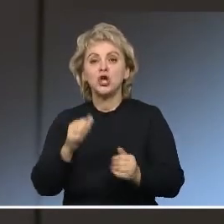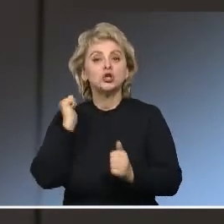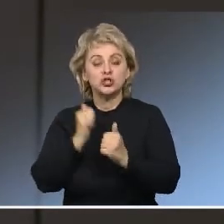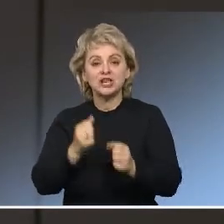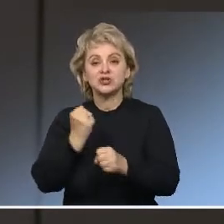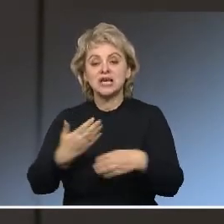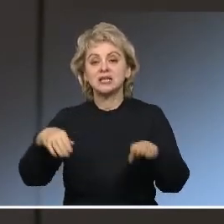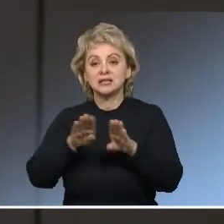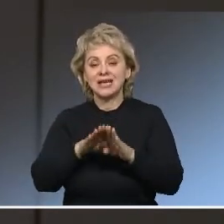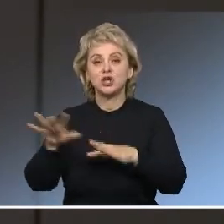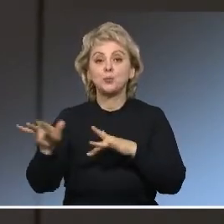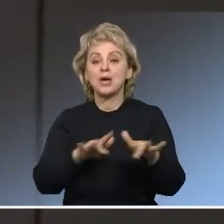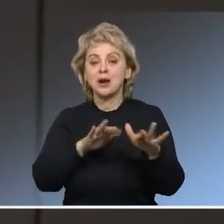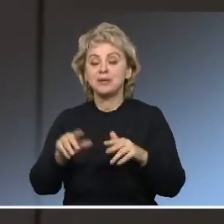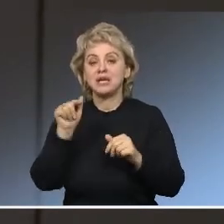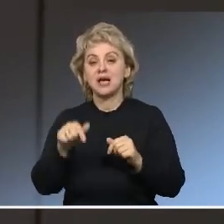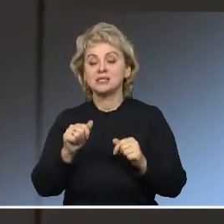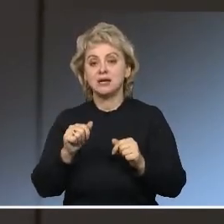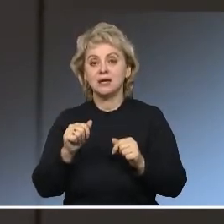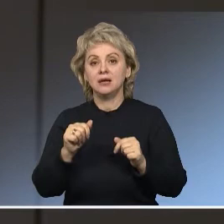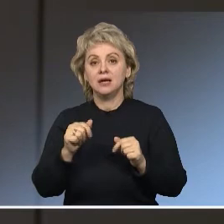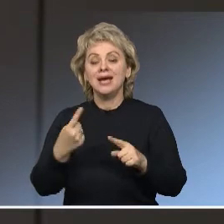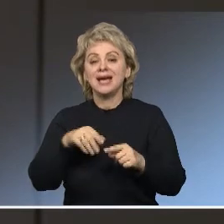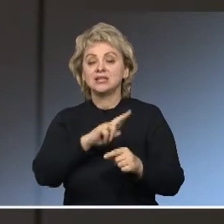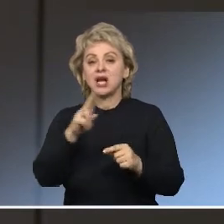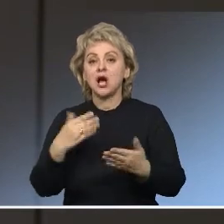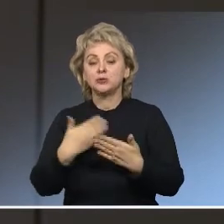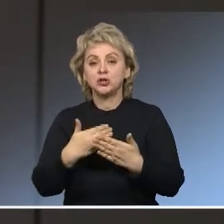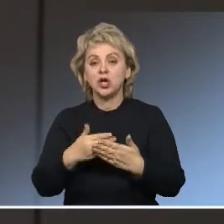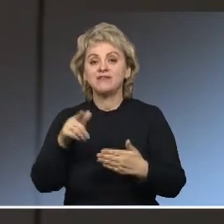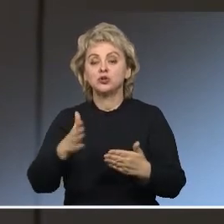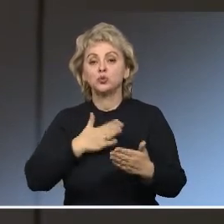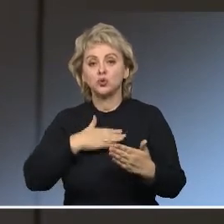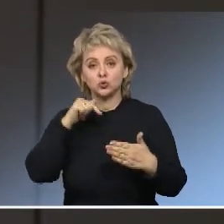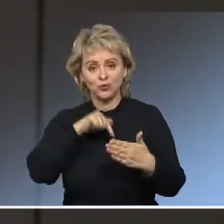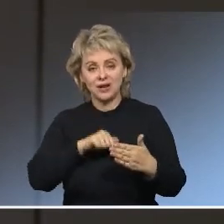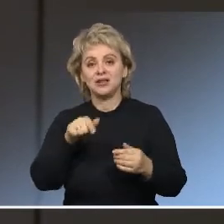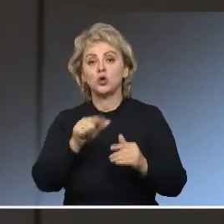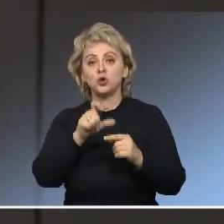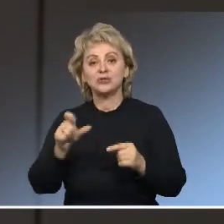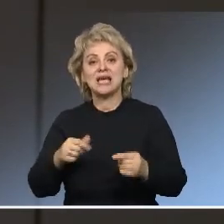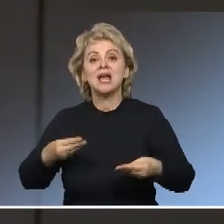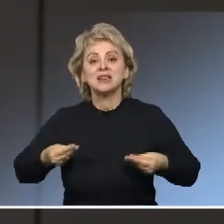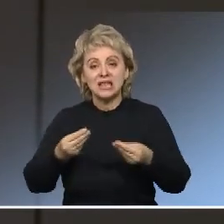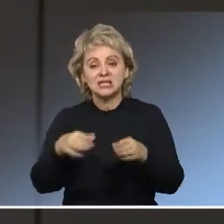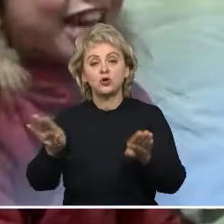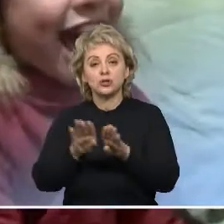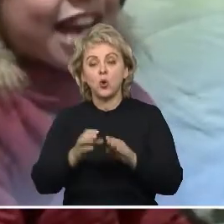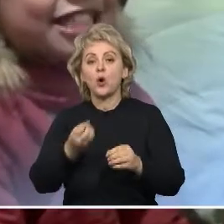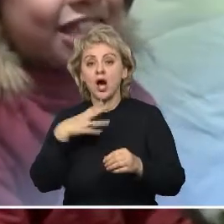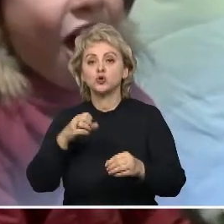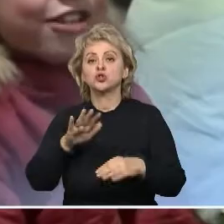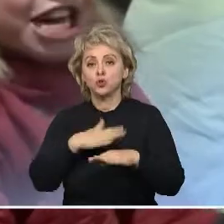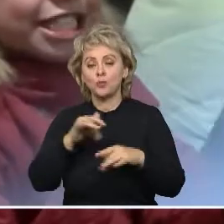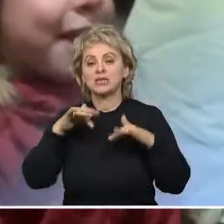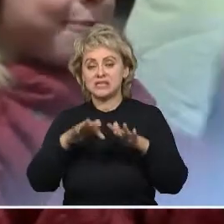чаще делать такие мероприятия. Это, как бы, наверное, и душу греет людей, и, как бы, настраивает на такое хорошее,